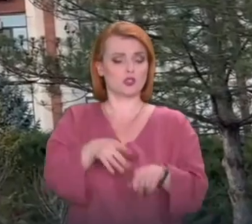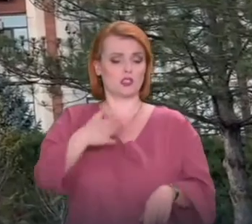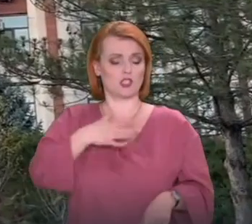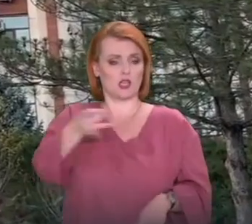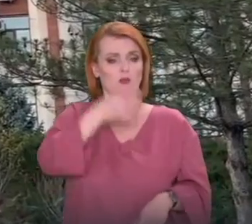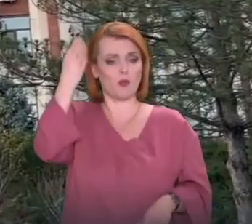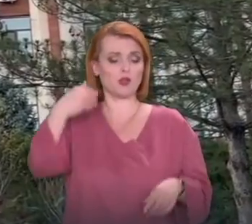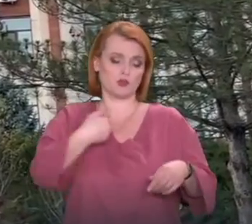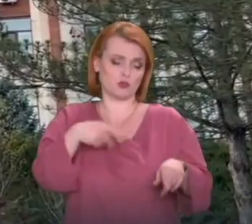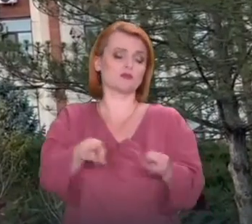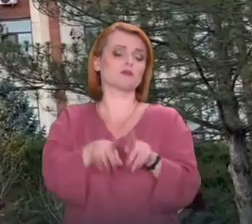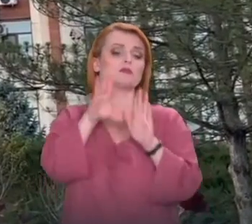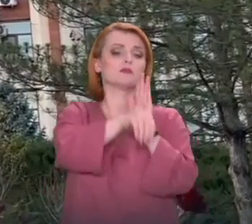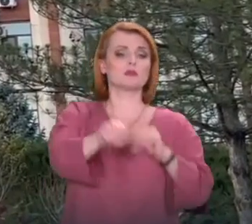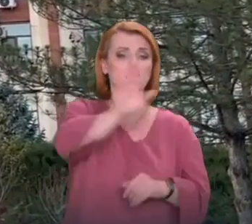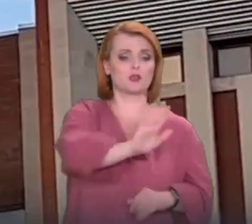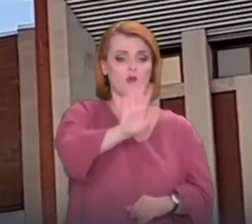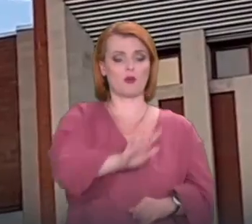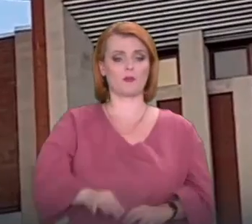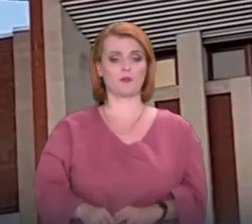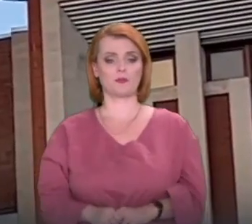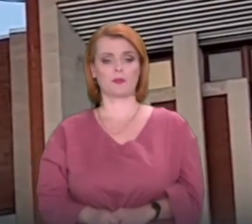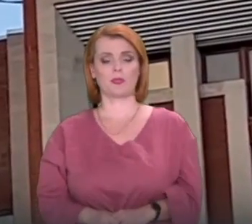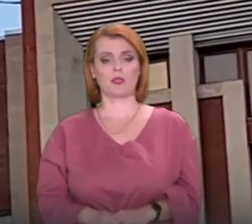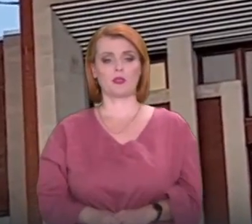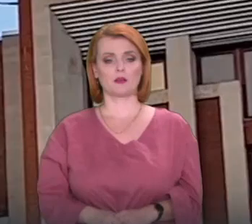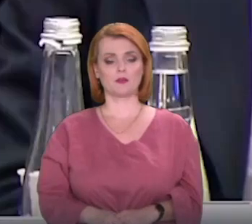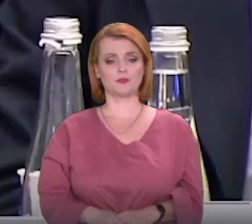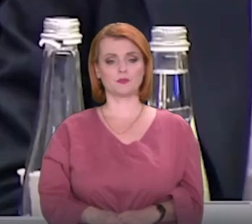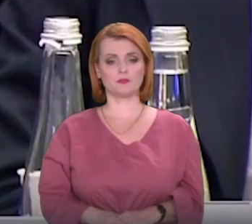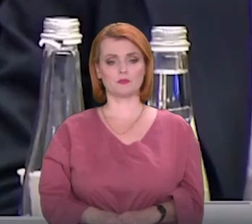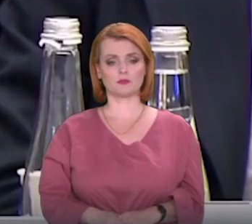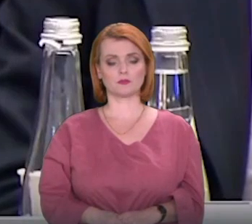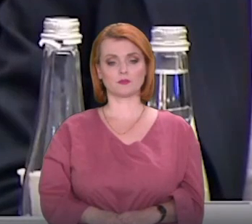pe drumul ireversibil către Uniunea Europeană.